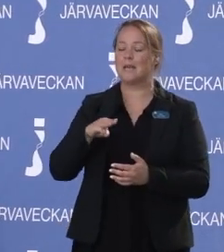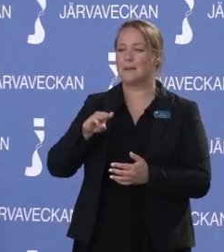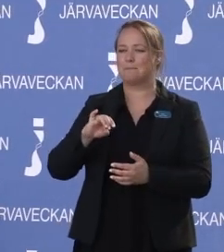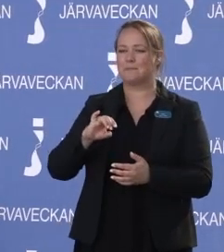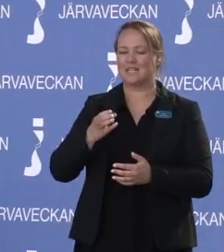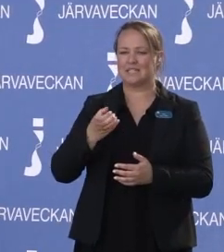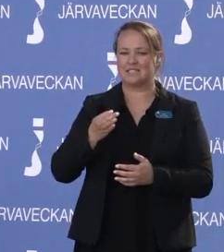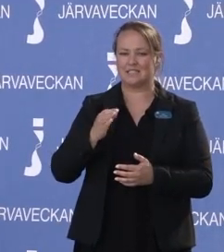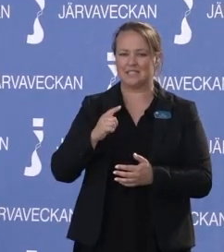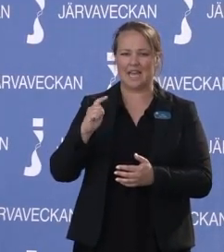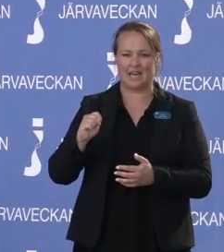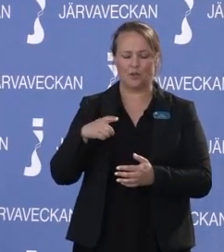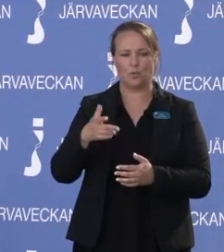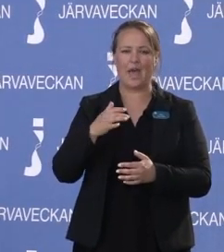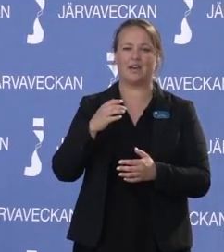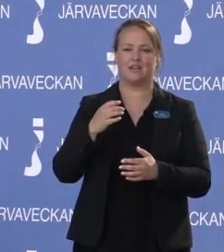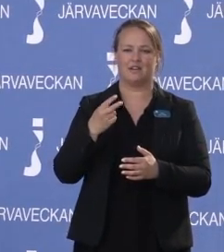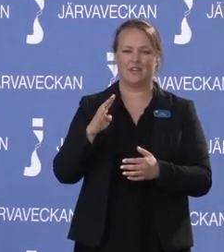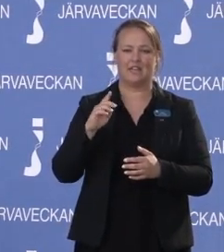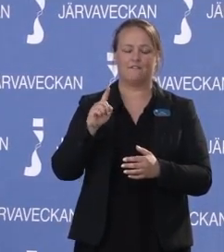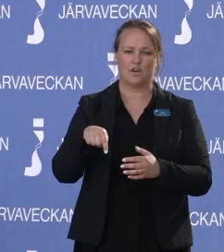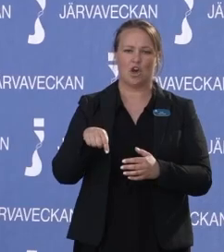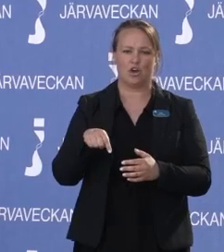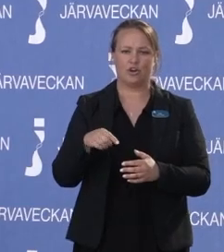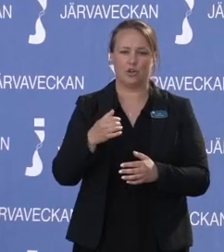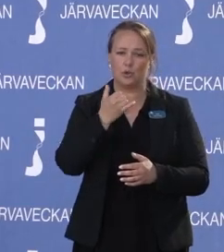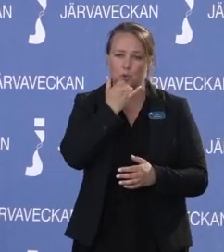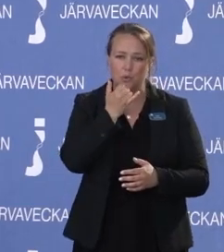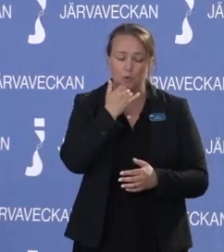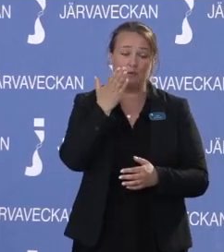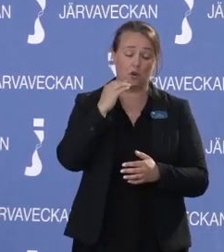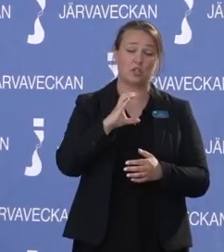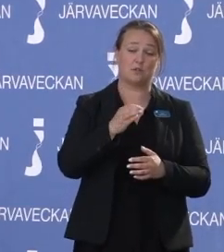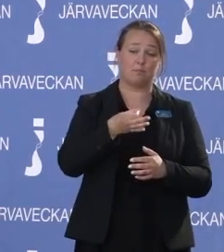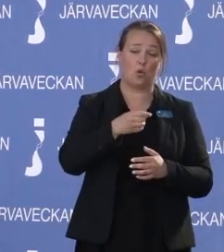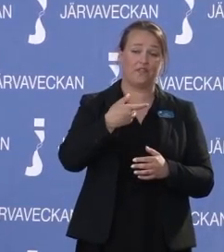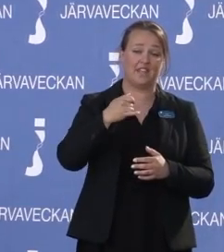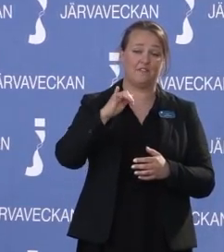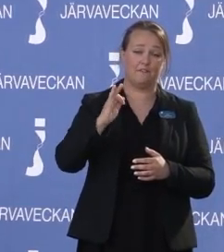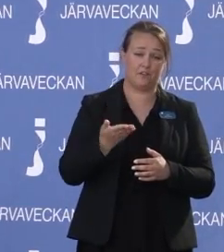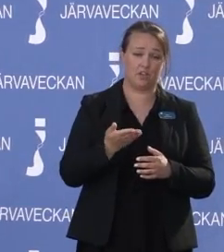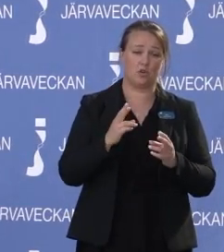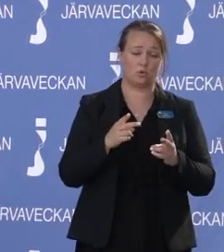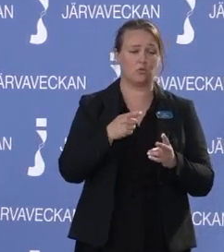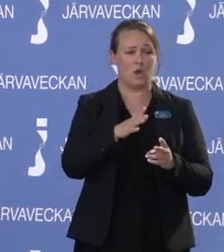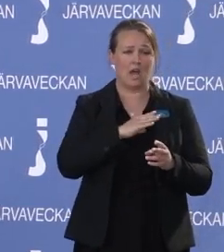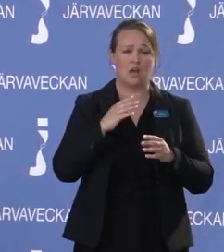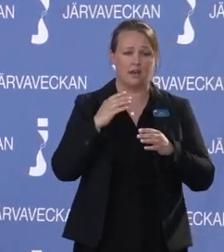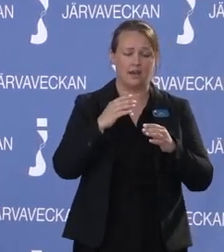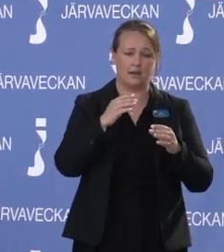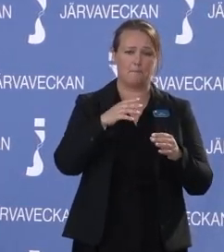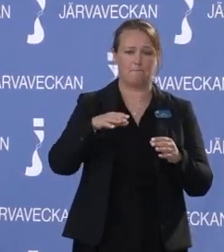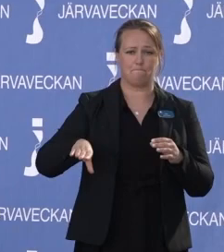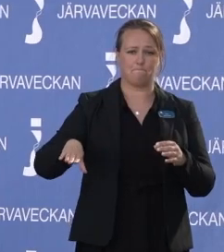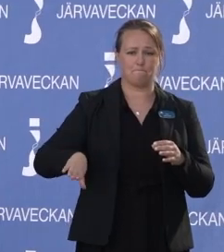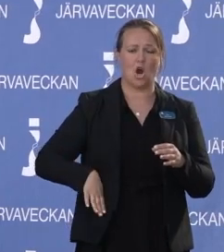YouTube. Tidigare var du i många år på Spotify, master i datateknik och affärsutveckling från KTH, och